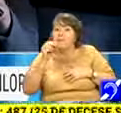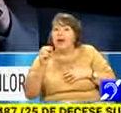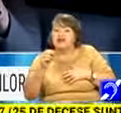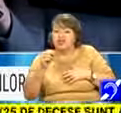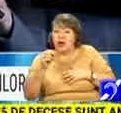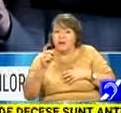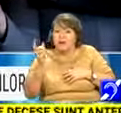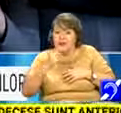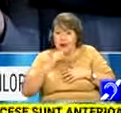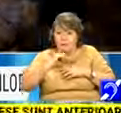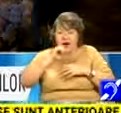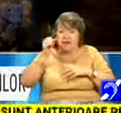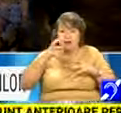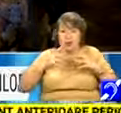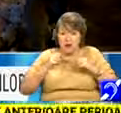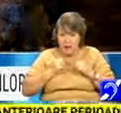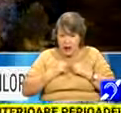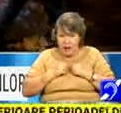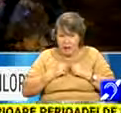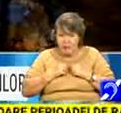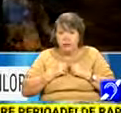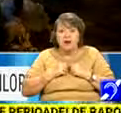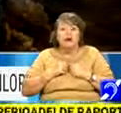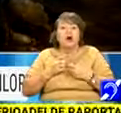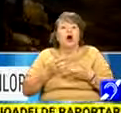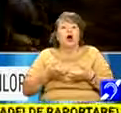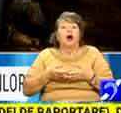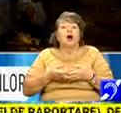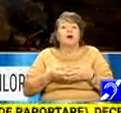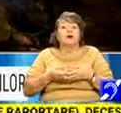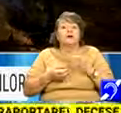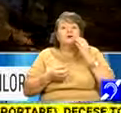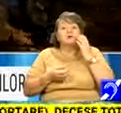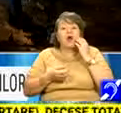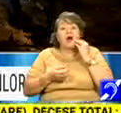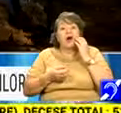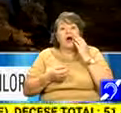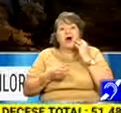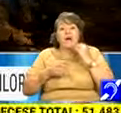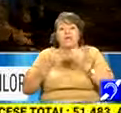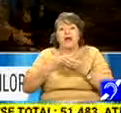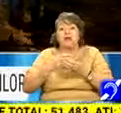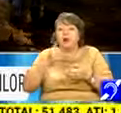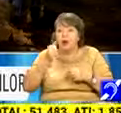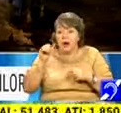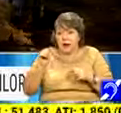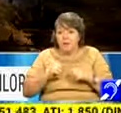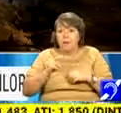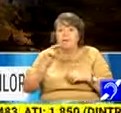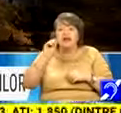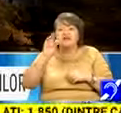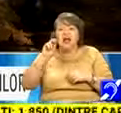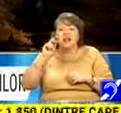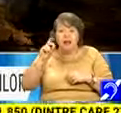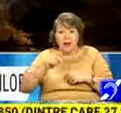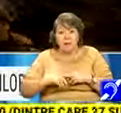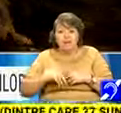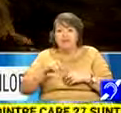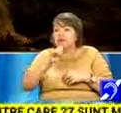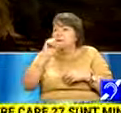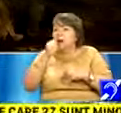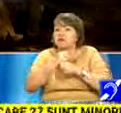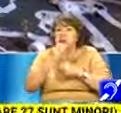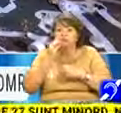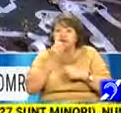subțin rândurile parlamentului pe care se poate baza acest partid. Asta deoarece PSD nu a făcut niciun secret din faptul